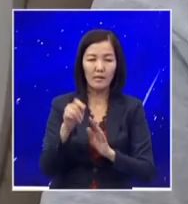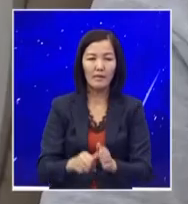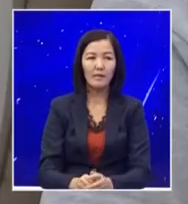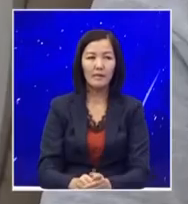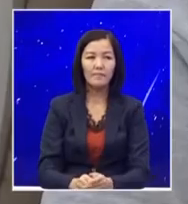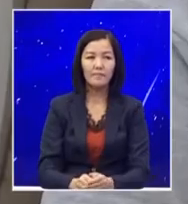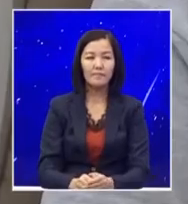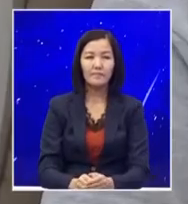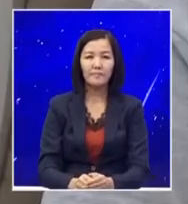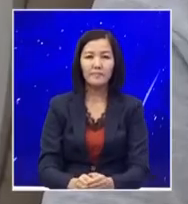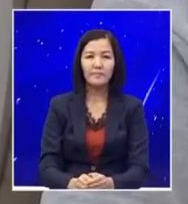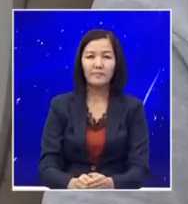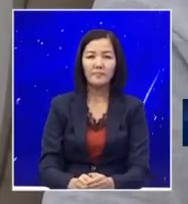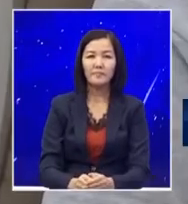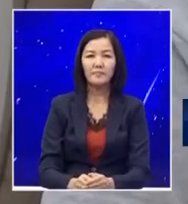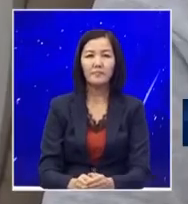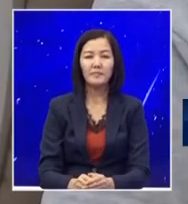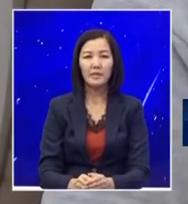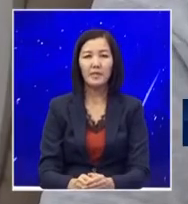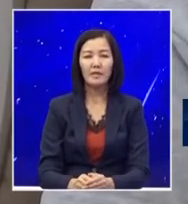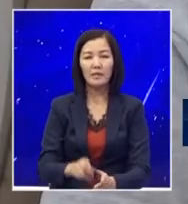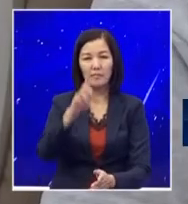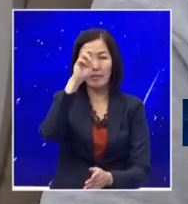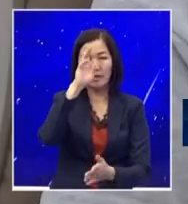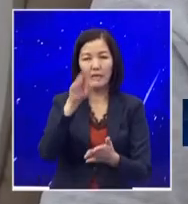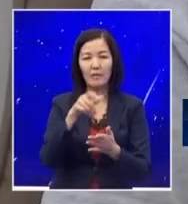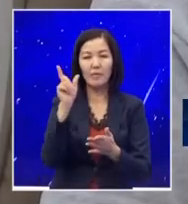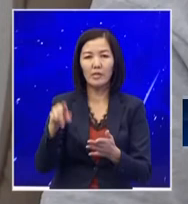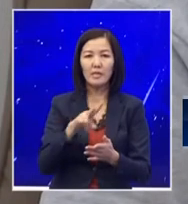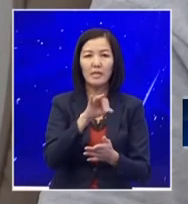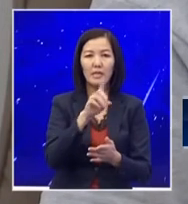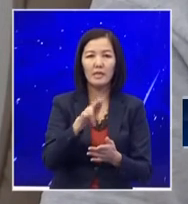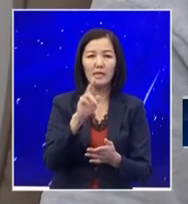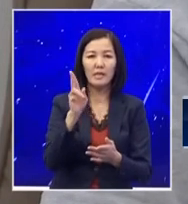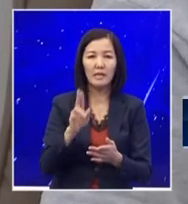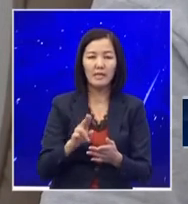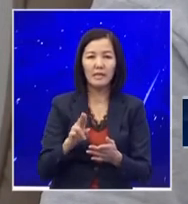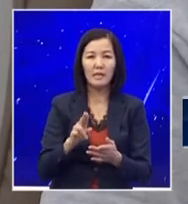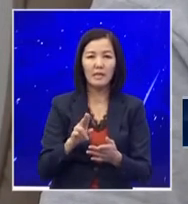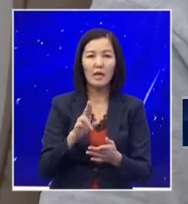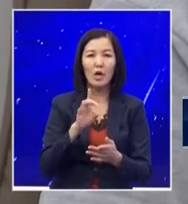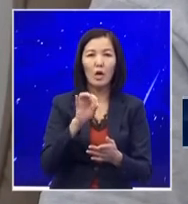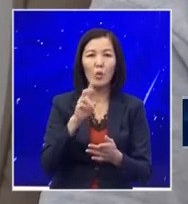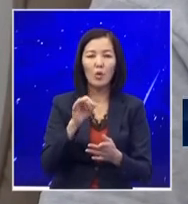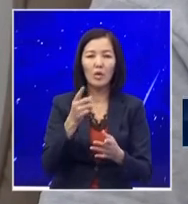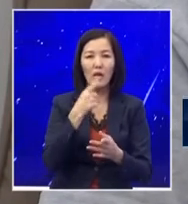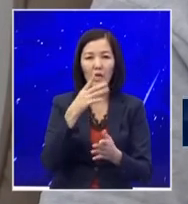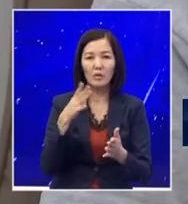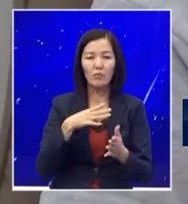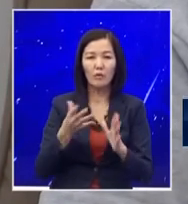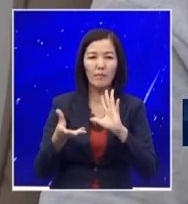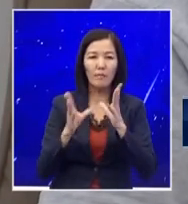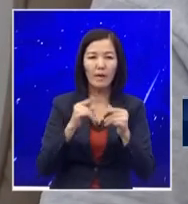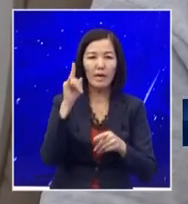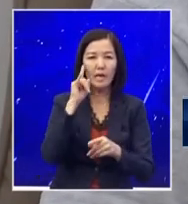Глава государства отметил нашу работу. Мемлекет басшысы лидер кезет еріктілер тобының ролін атап өтті. Біз бүкіл Қазақстан бойынша